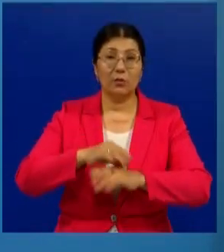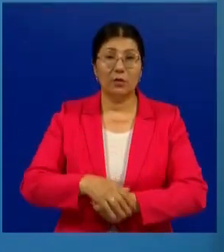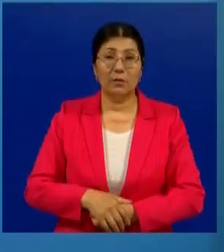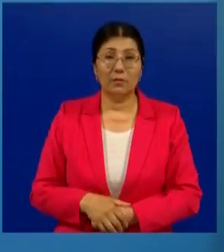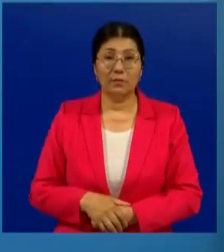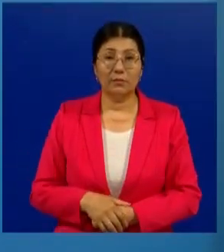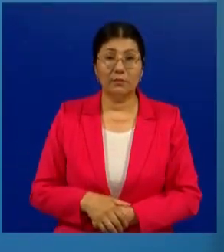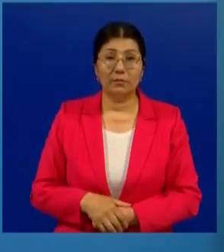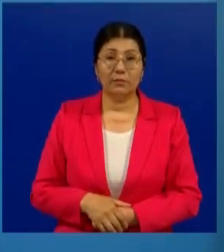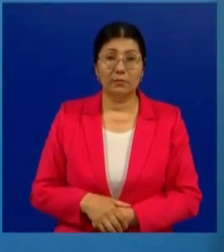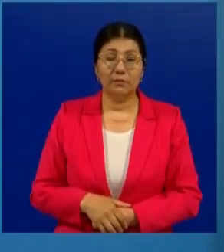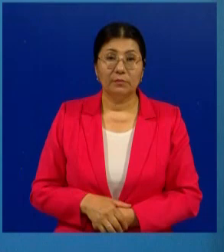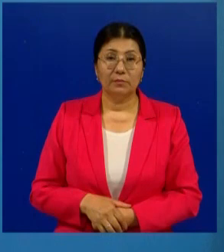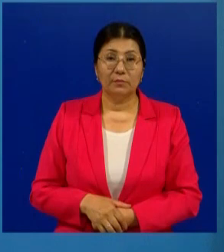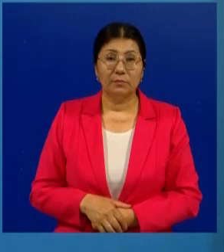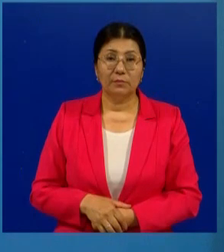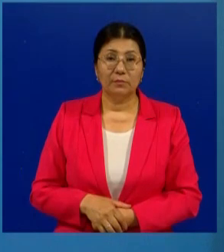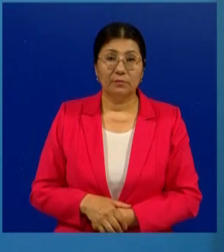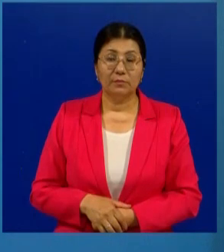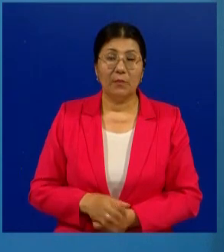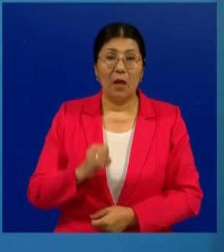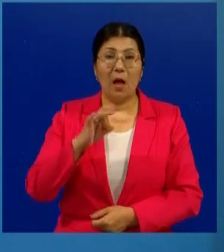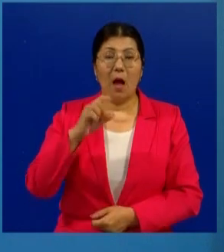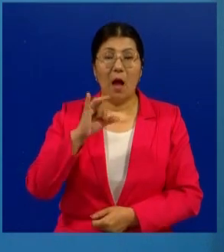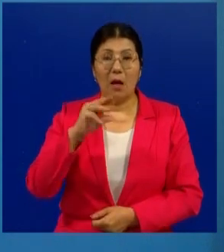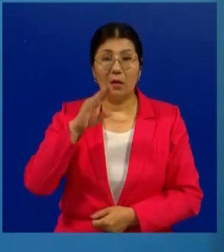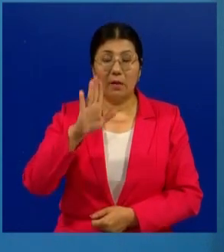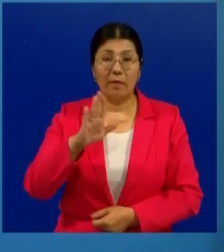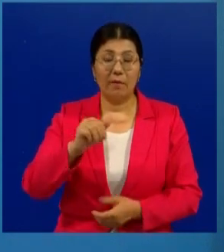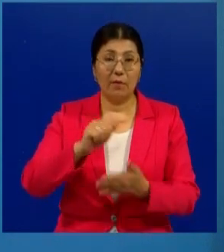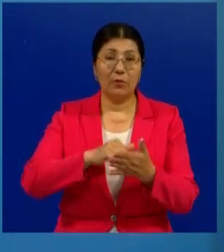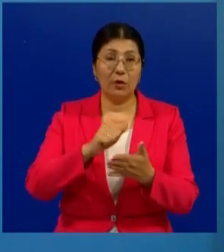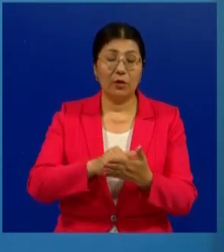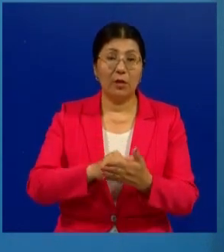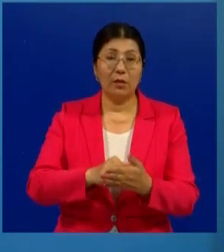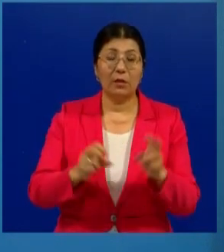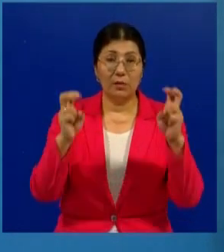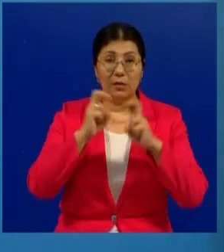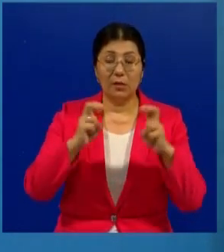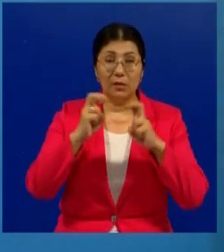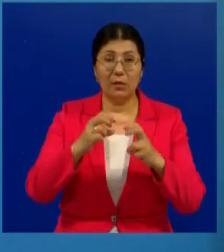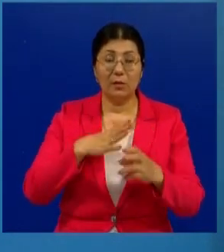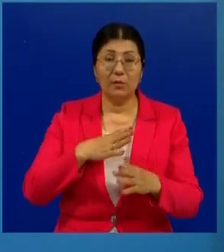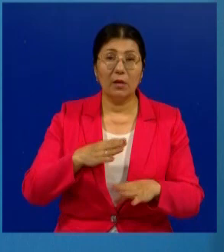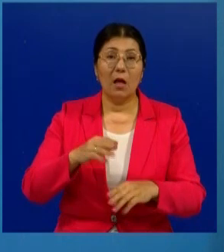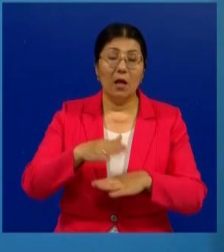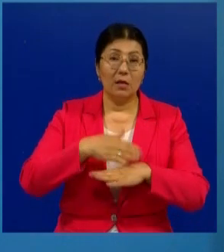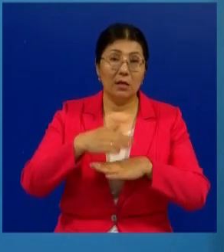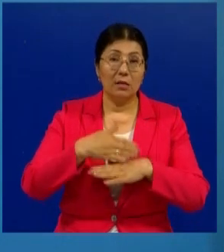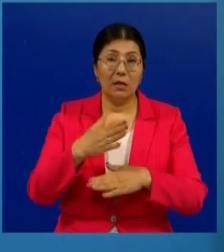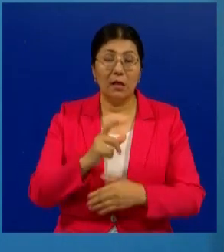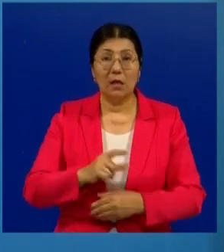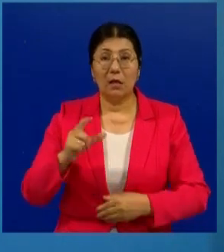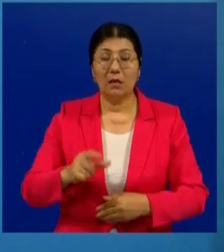жерде біздер жоғарыда айтылғандай архив құжаттарын жұмыс жасай отырып солардан жаңадай жазаланған адамдардың ең